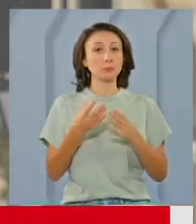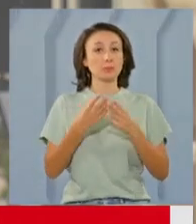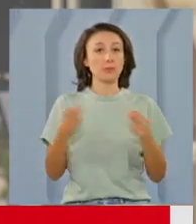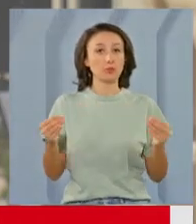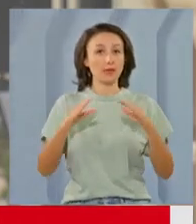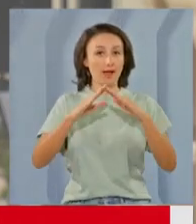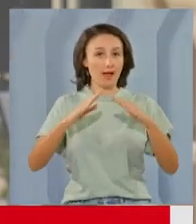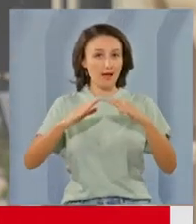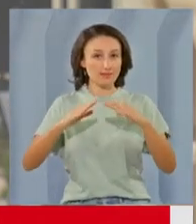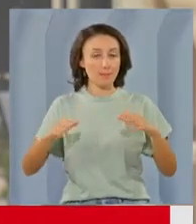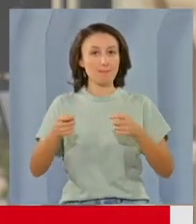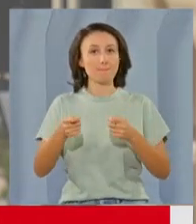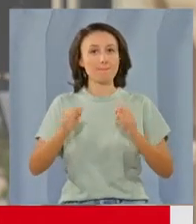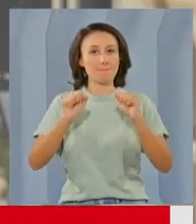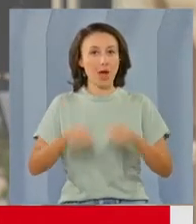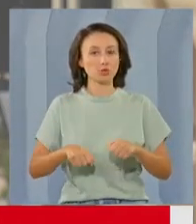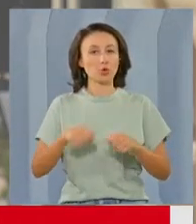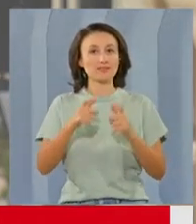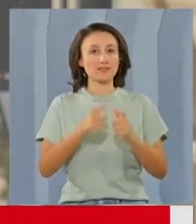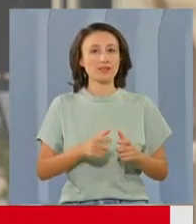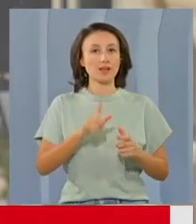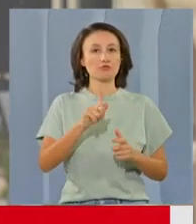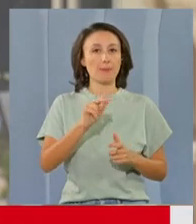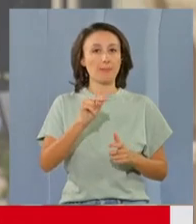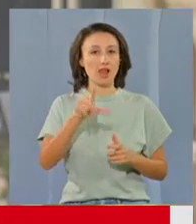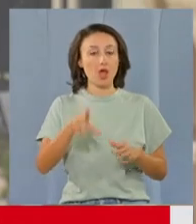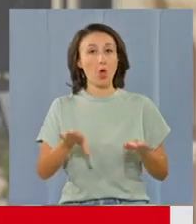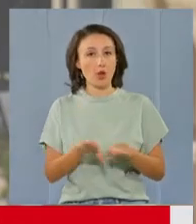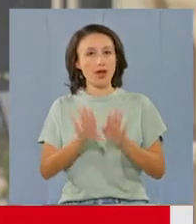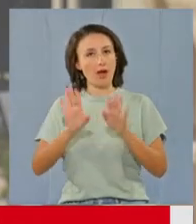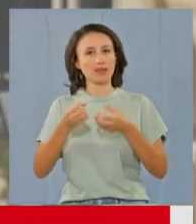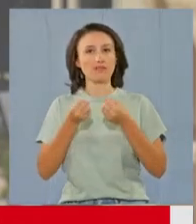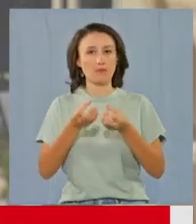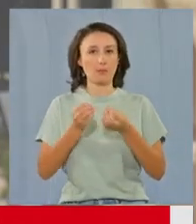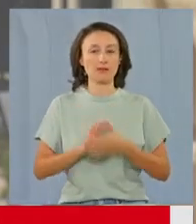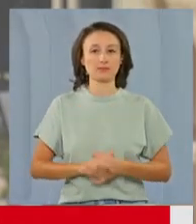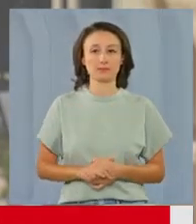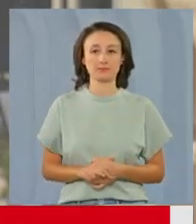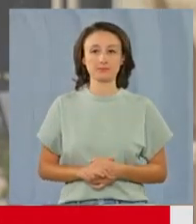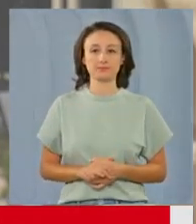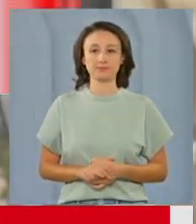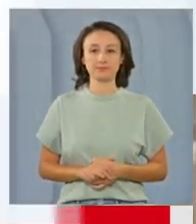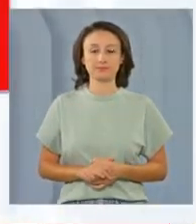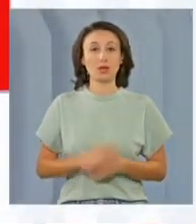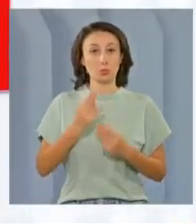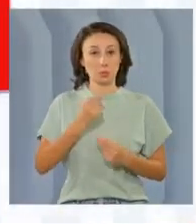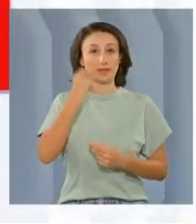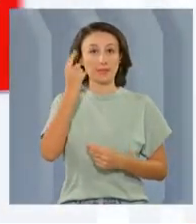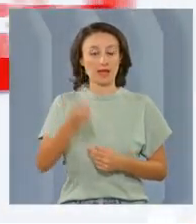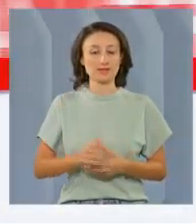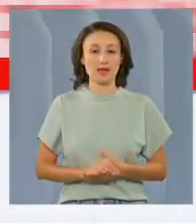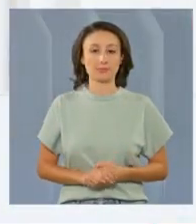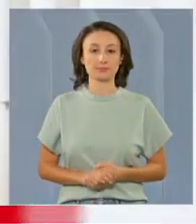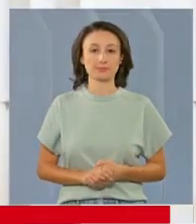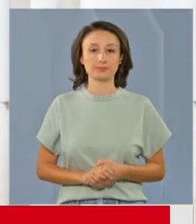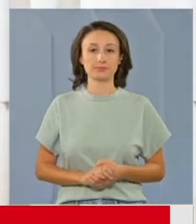multe proprietăți ale patronilor stației GPL de la Crevedia. Colegul meu, Cornel Chitucea, ne spune mai multe. Bună dimineața, Cornel, ce se întâmplă mai exact acum